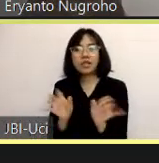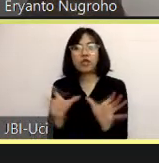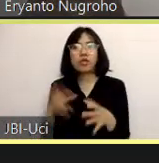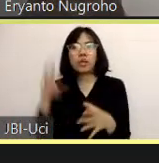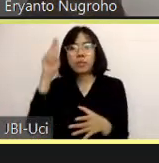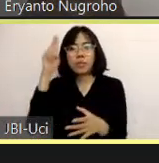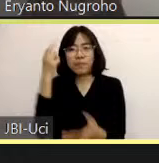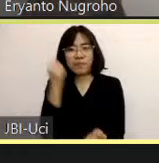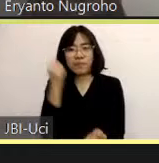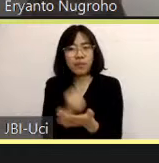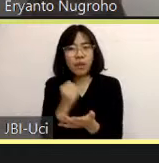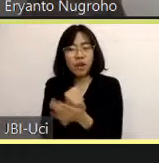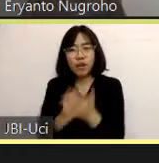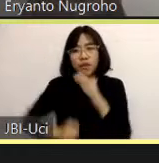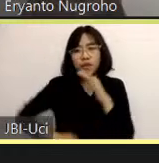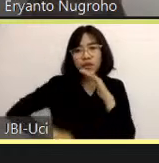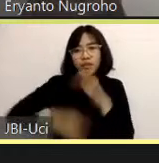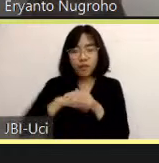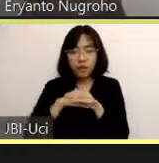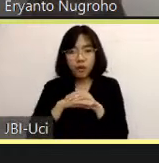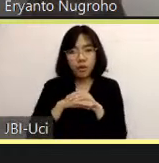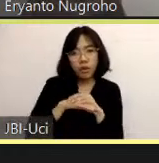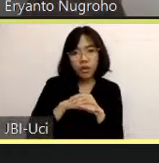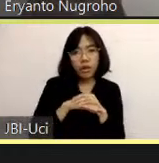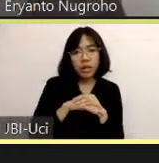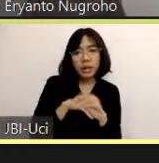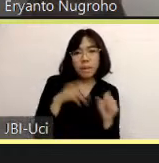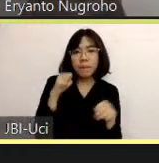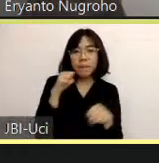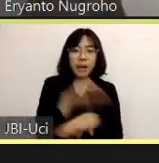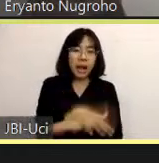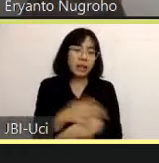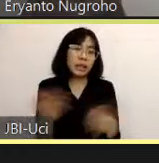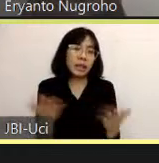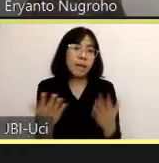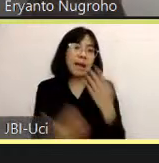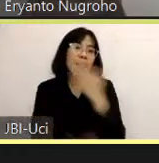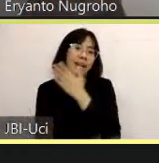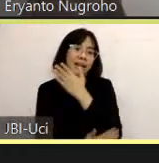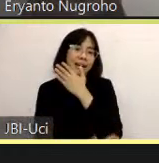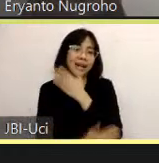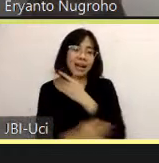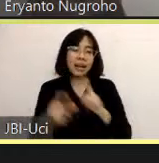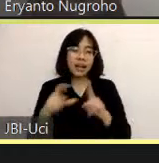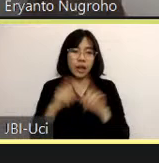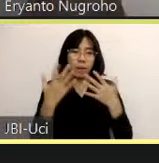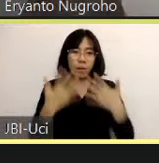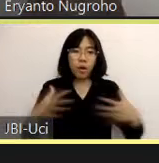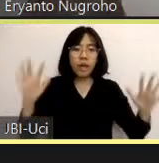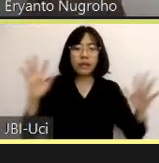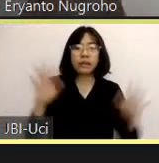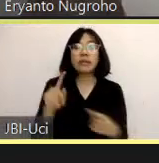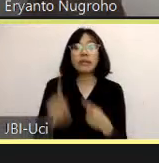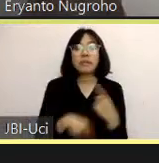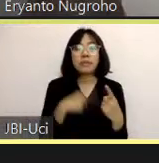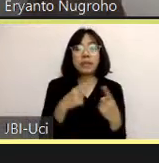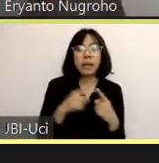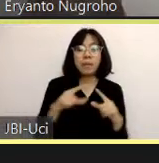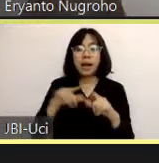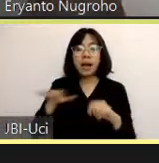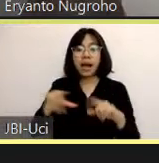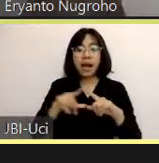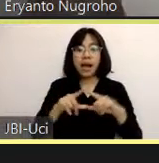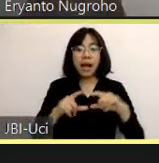yang berlaku di sebuah negara demokratis. Pertama, pemilihan umum dan juga oposisi resmi,